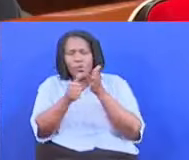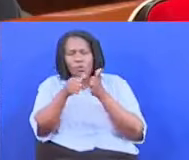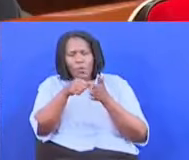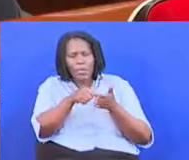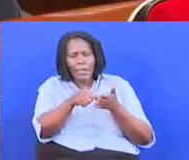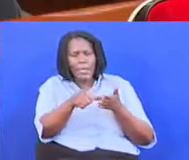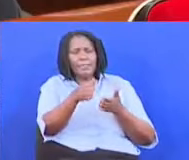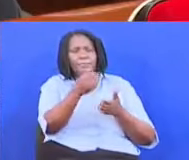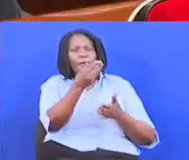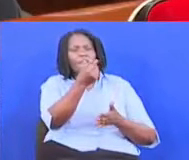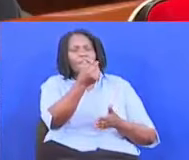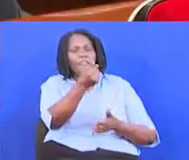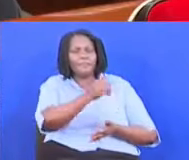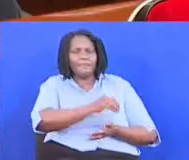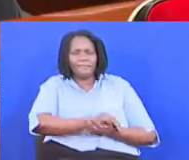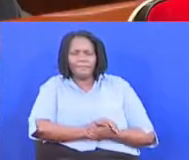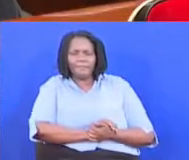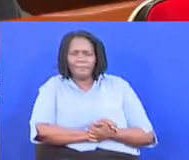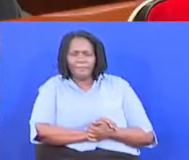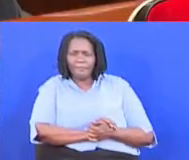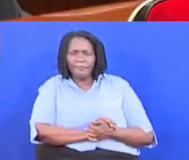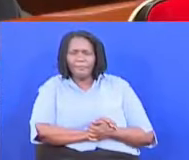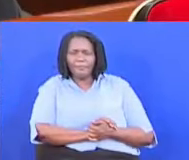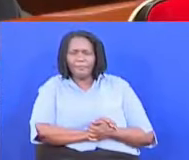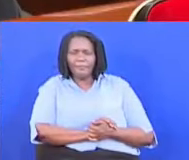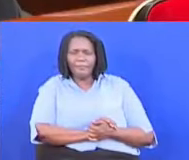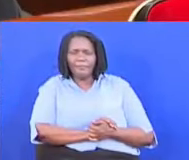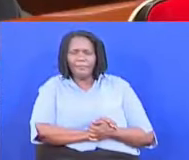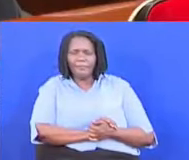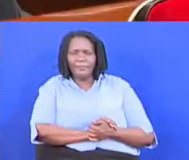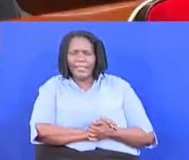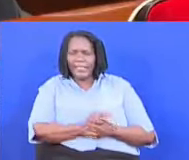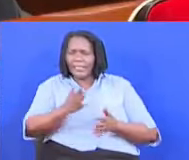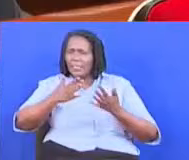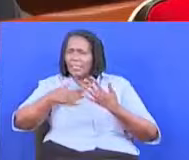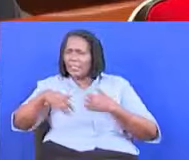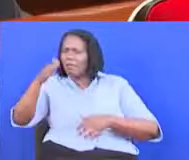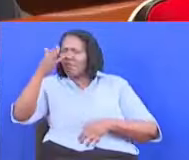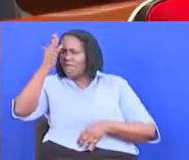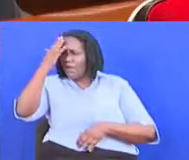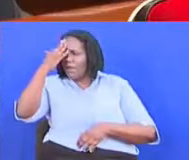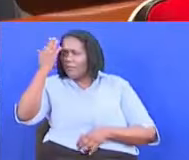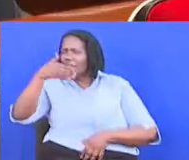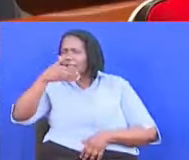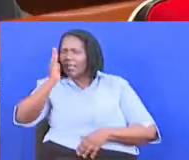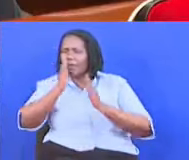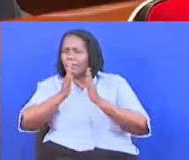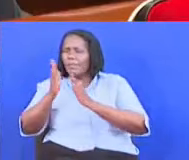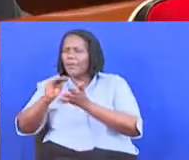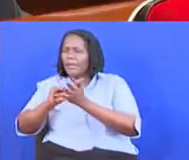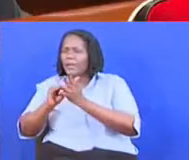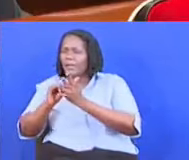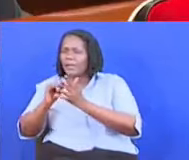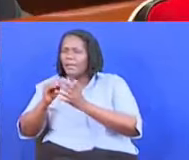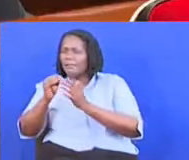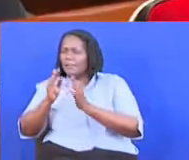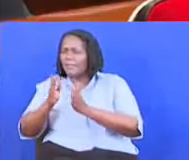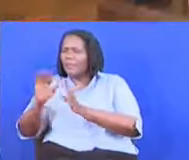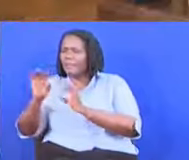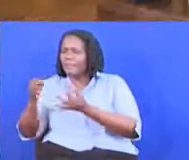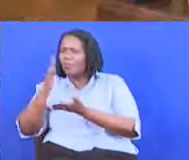matibabu limekuwa ni lazima. Je, serikali imejipangaje kuhakikisha kwamba hilo tatizo linaisha?